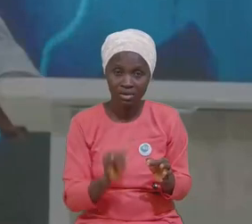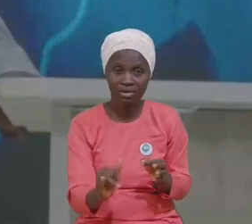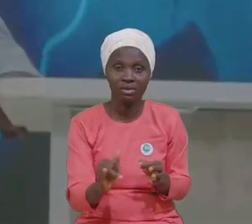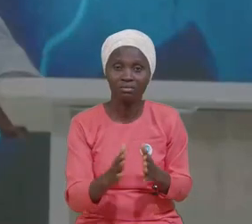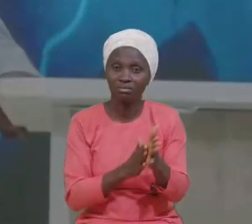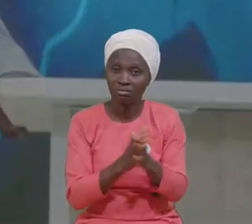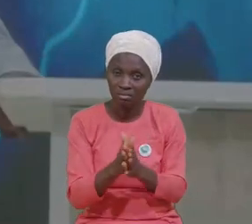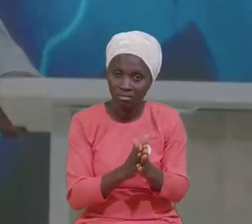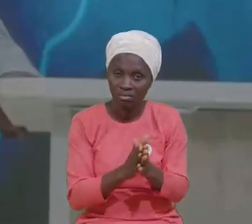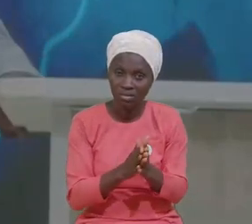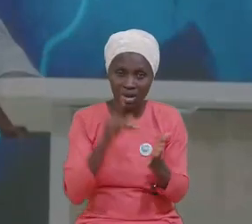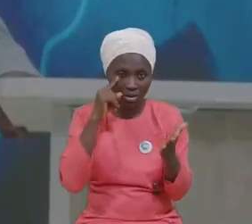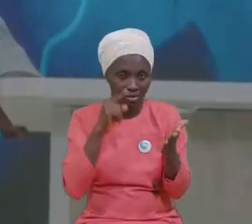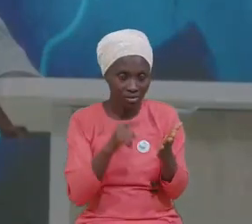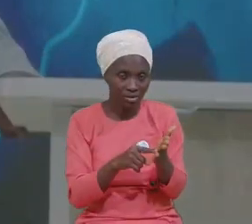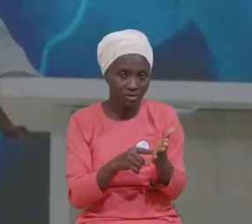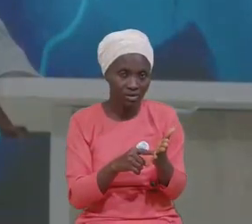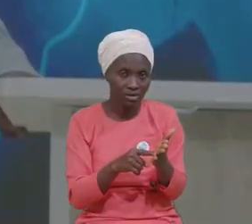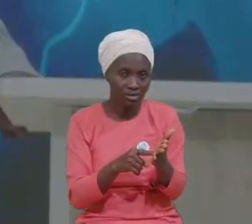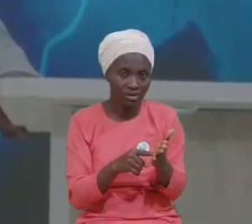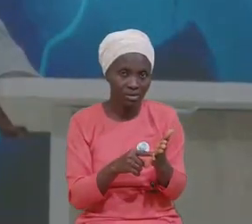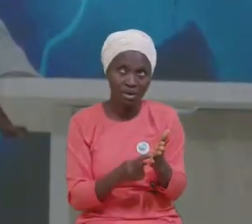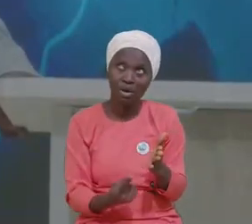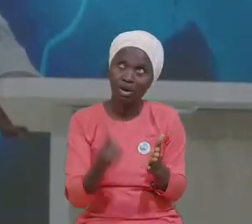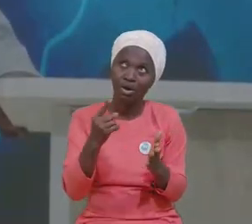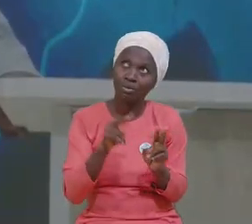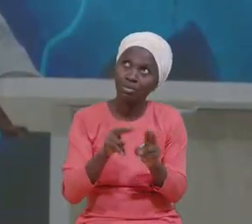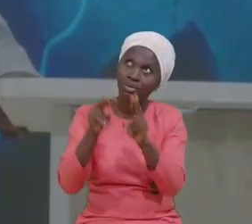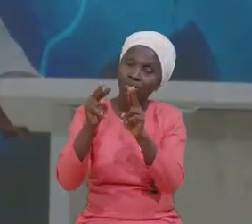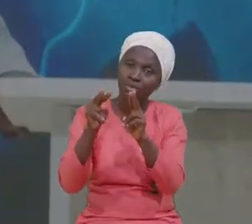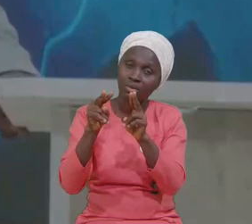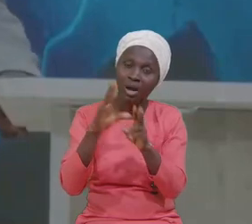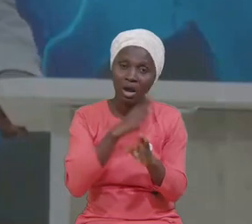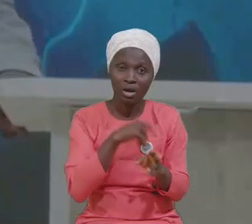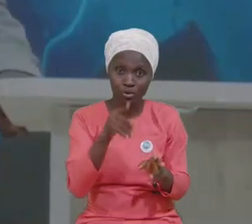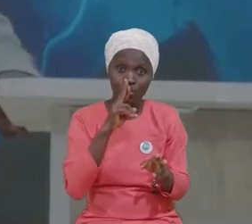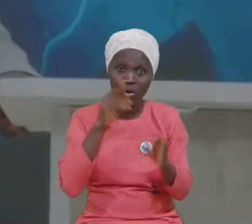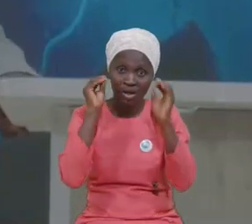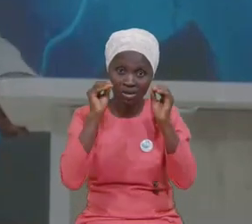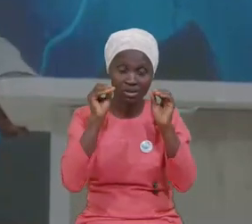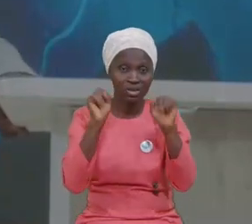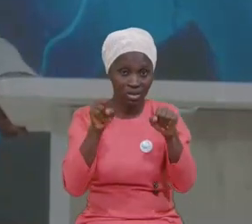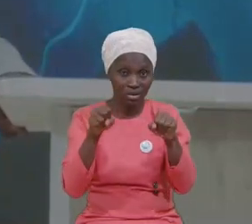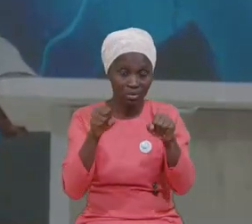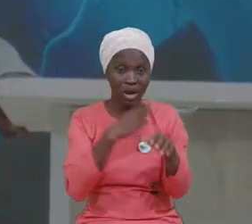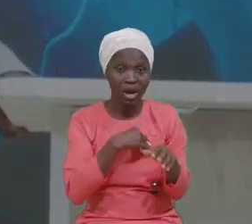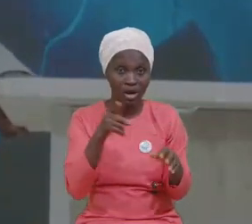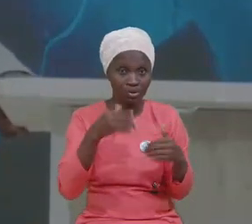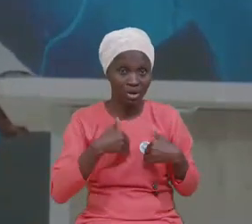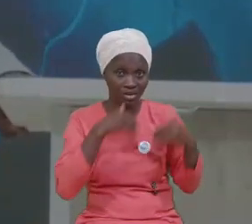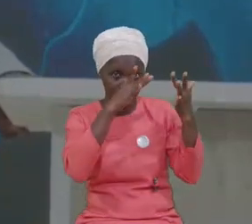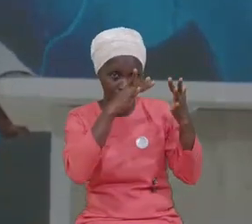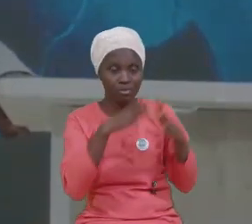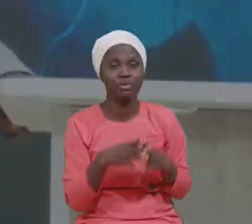es toujours l'aspiration, observateur, et les regards levés, et tu es enseignable, et tu es